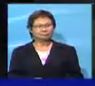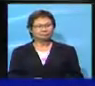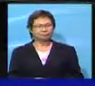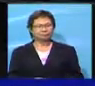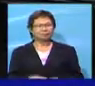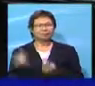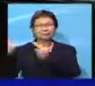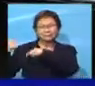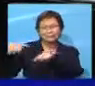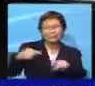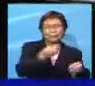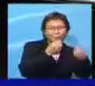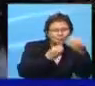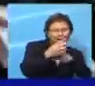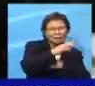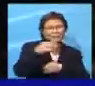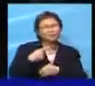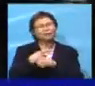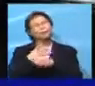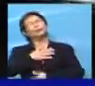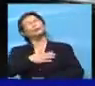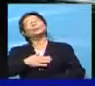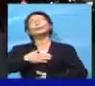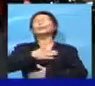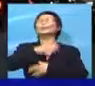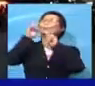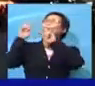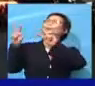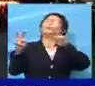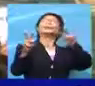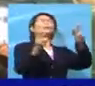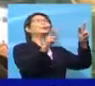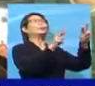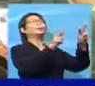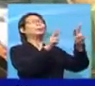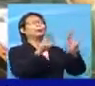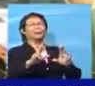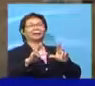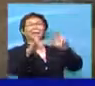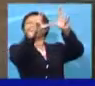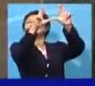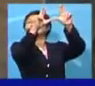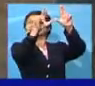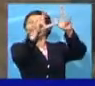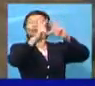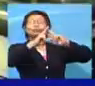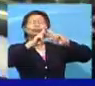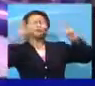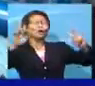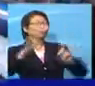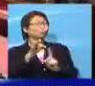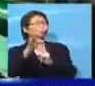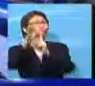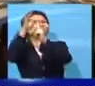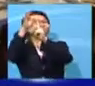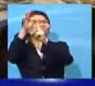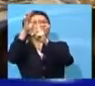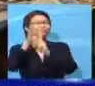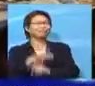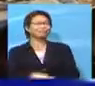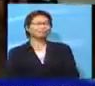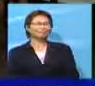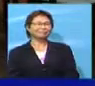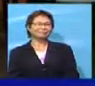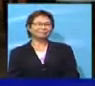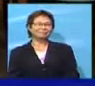Sambil makan, sambil kita menikmati pemandangan bangunan KLCC, sangat eksklusif.